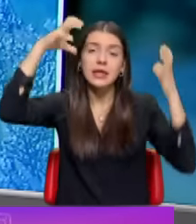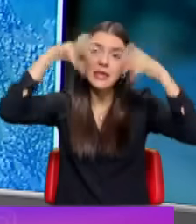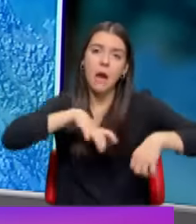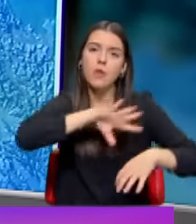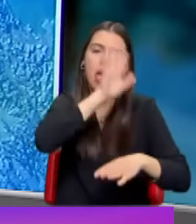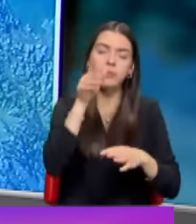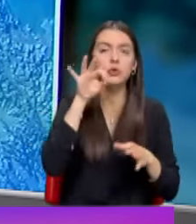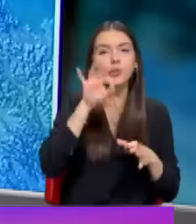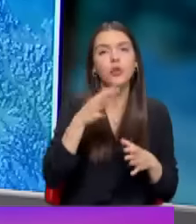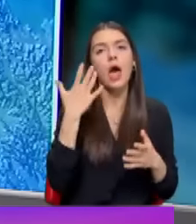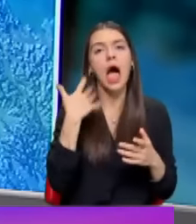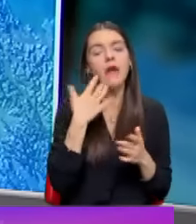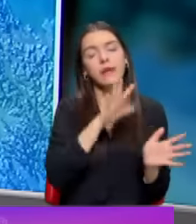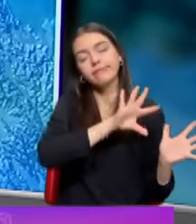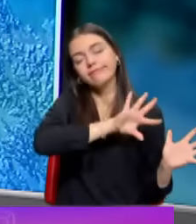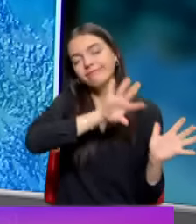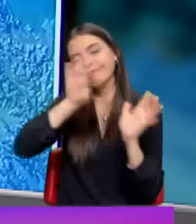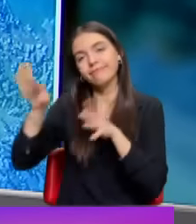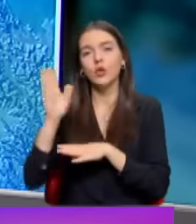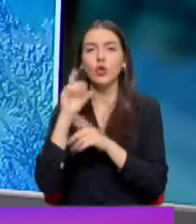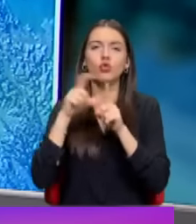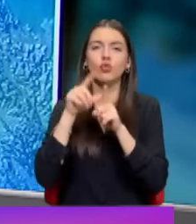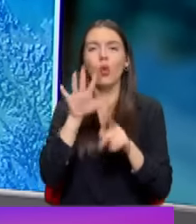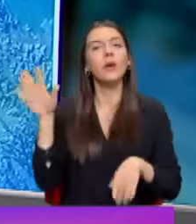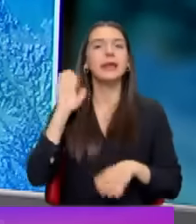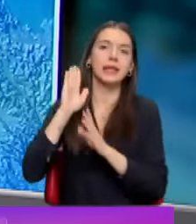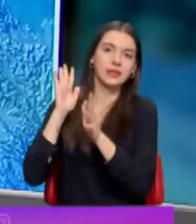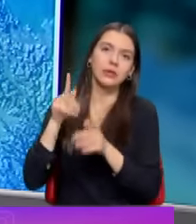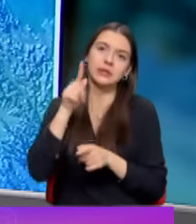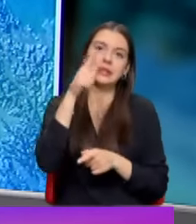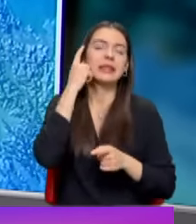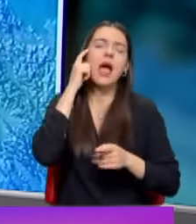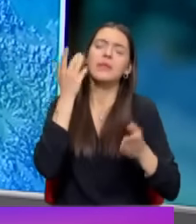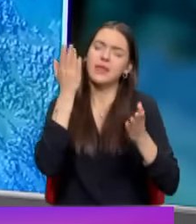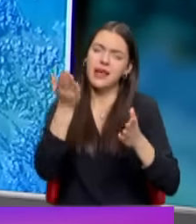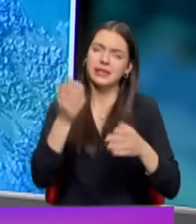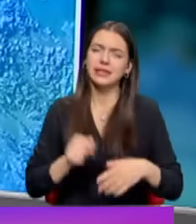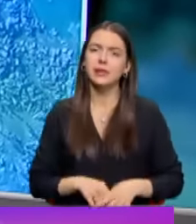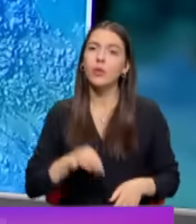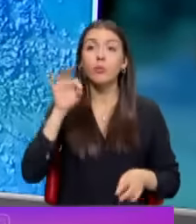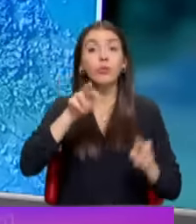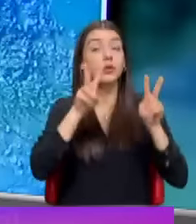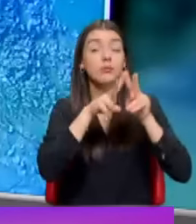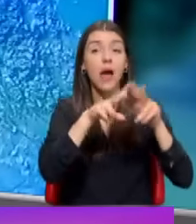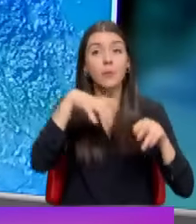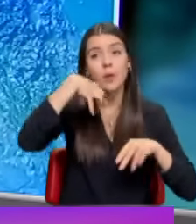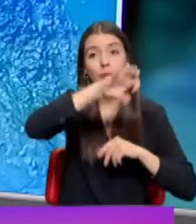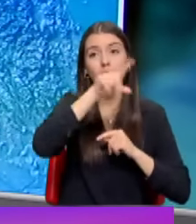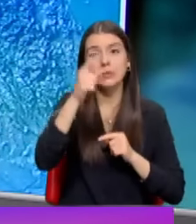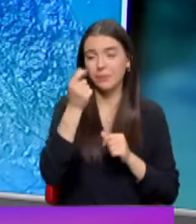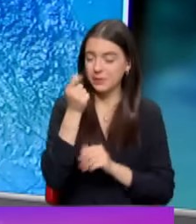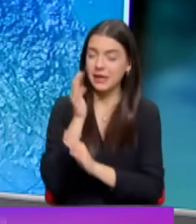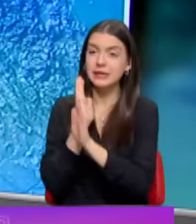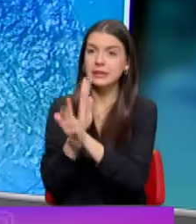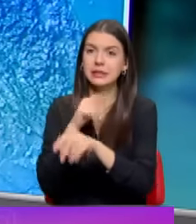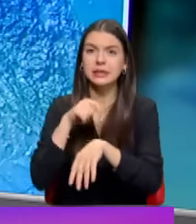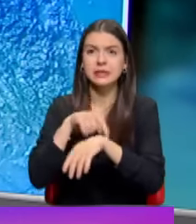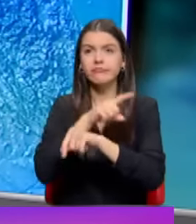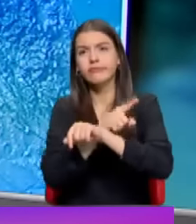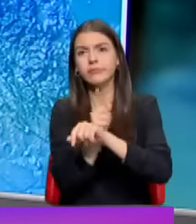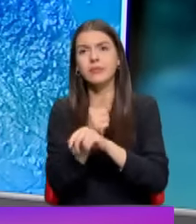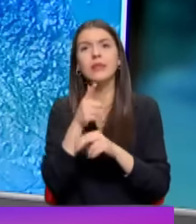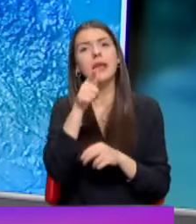bulutlar bugün haritada doğuya doğru gitmişler. Sizin de takdir edeceğiniz üzere. Marmara bölgesinde ilerleyen saatlerde bugün